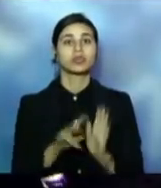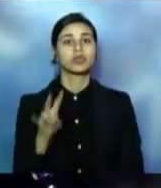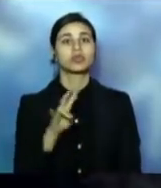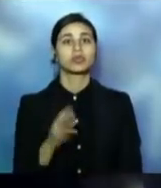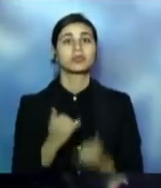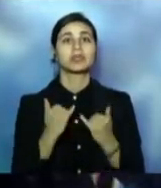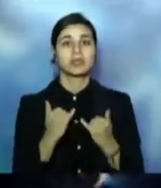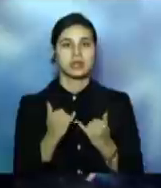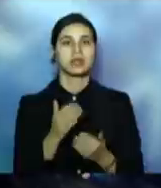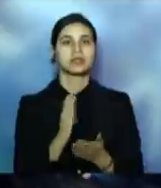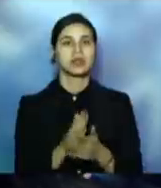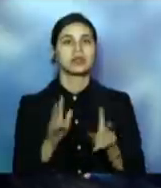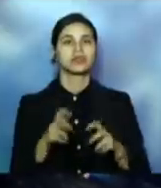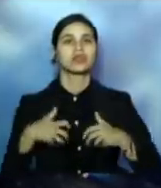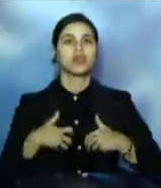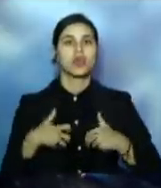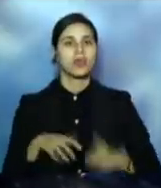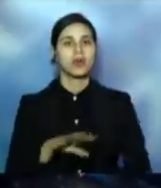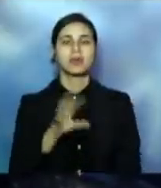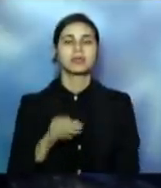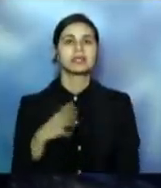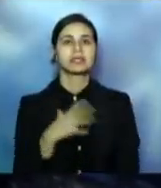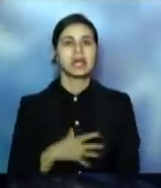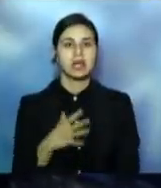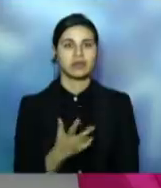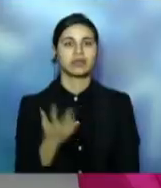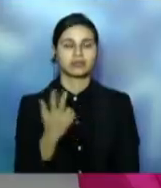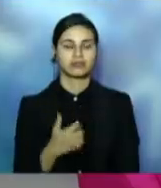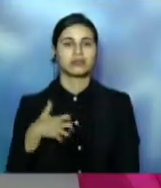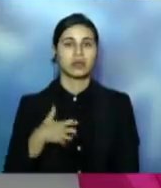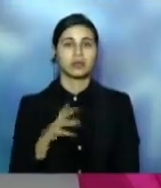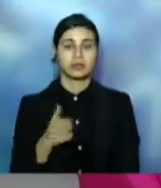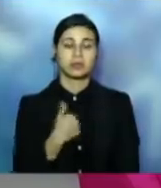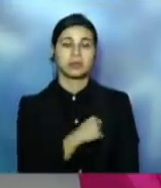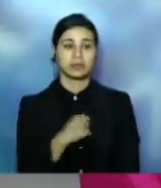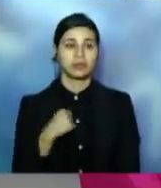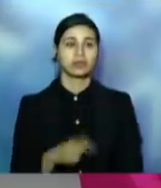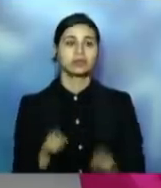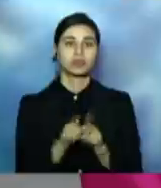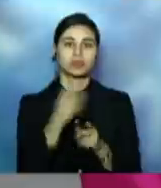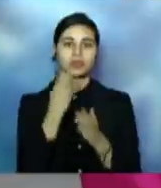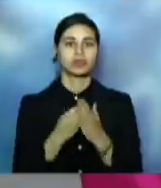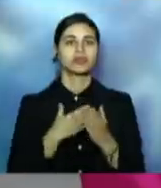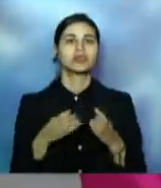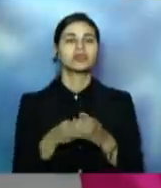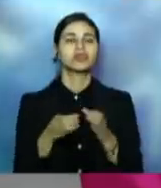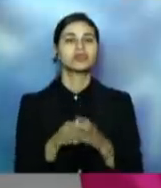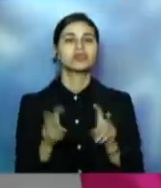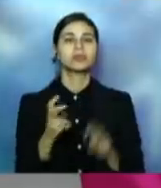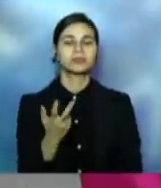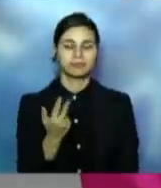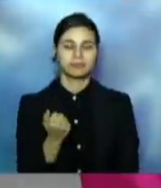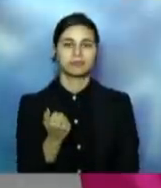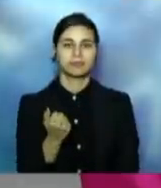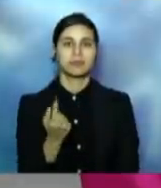ქვეყანაში გამოცხადებულია გლოვა. დიახ, მთელი საქართველო გლოვობს და შესაბამისად პირადად მე და მთელი ჩვენი შემოქმედებითი ჯგუფი